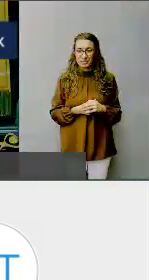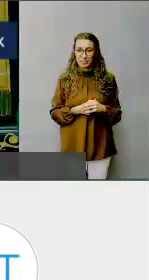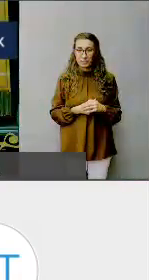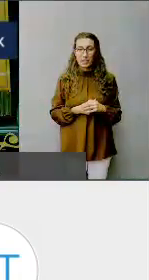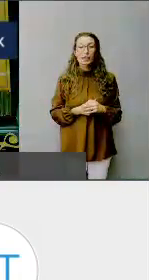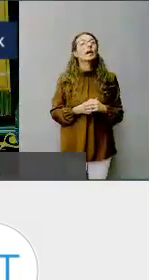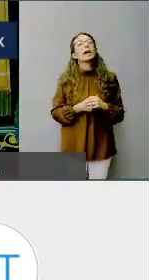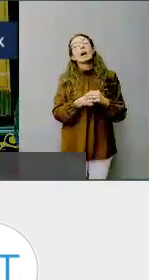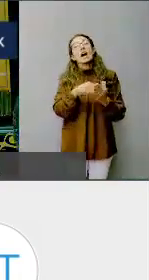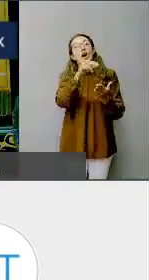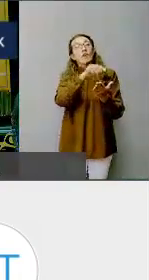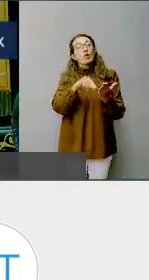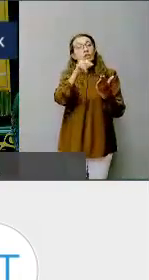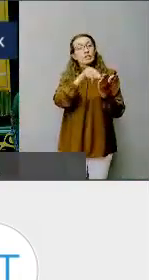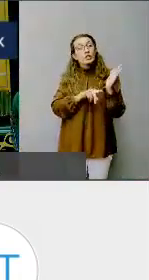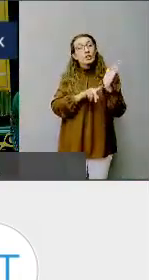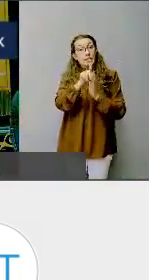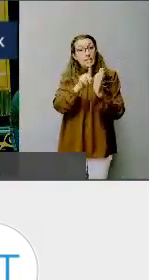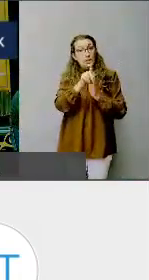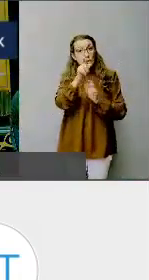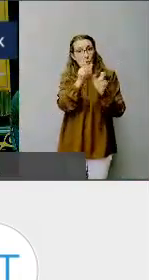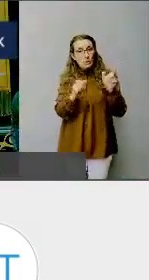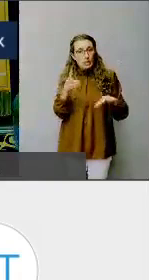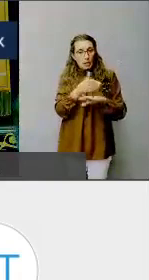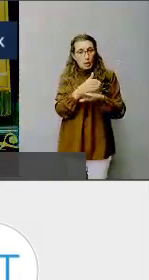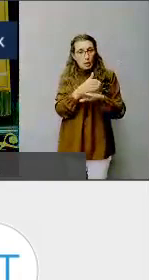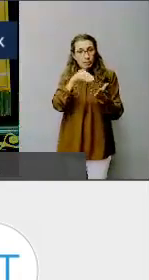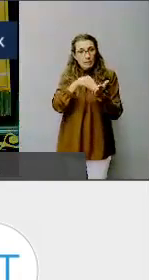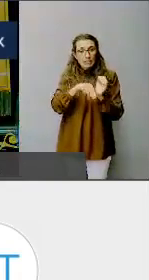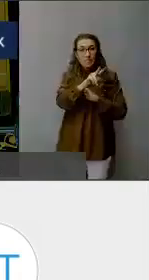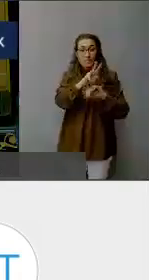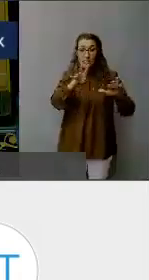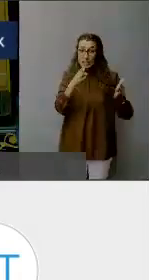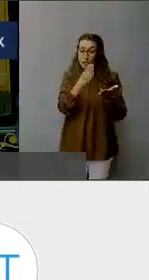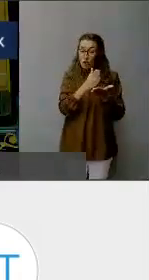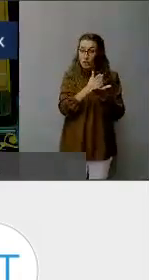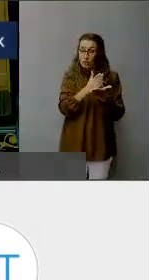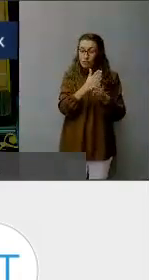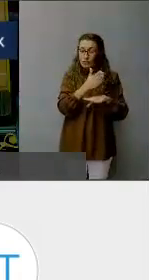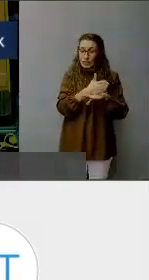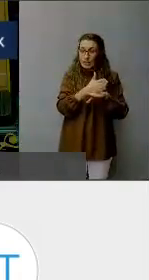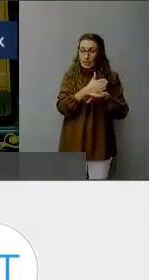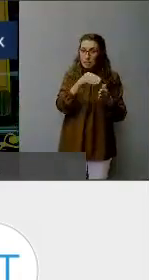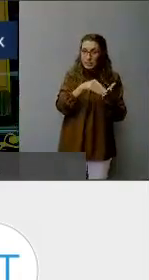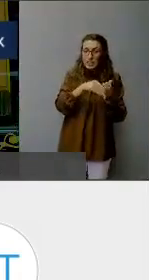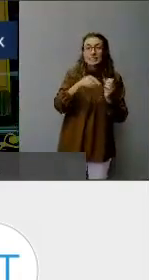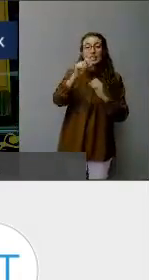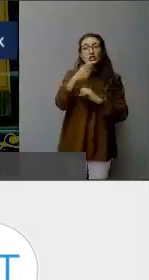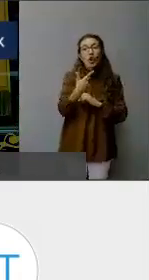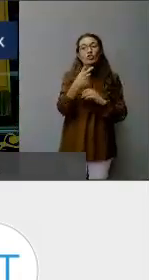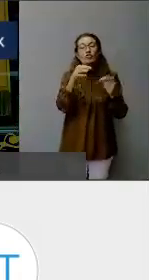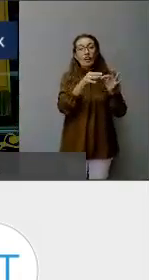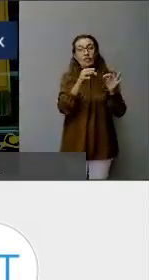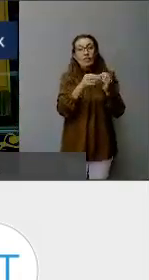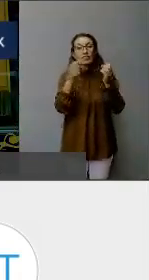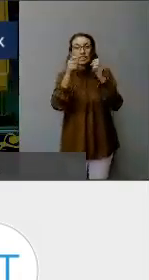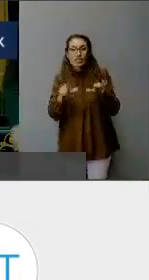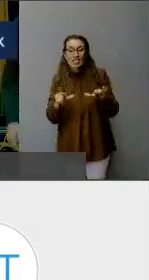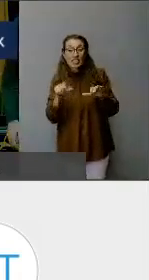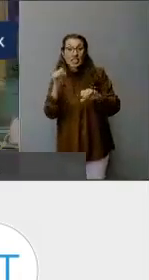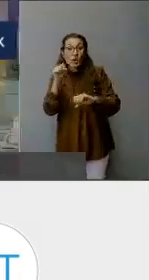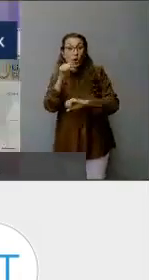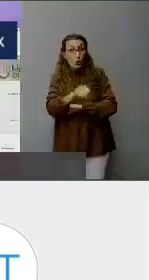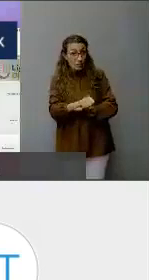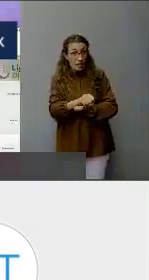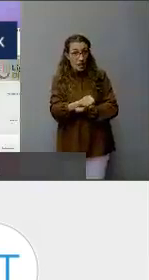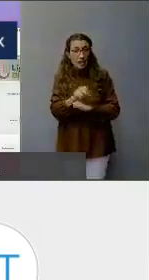esito votazione in presenza 29 consiglieri presenti 12 voti favorevoli 17 contrari da